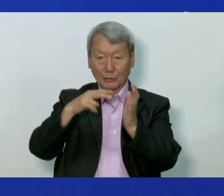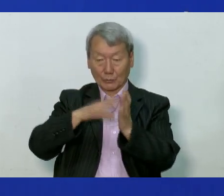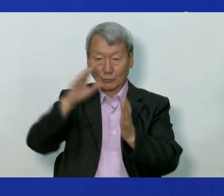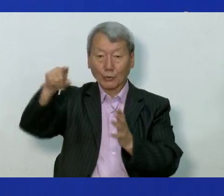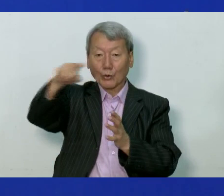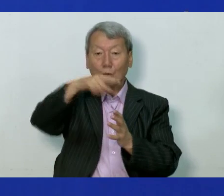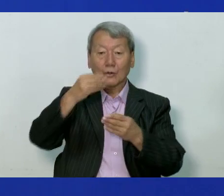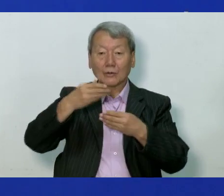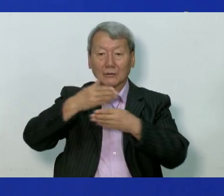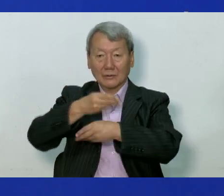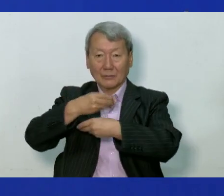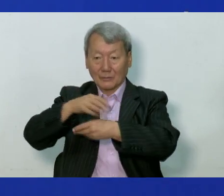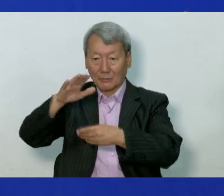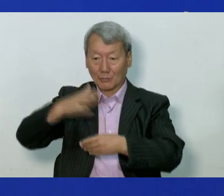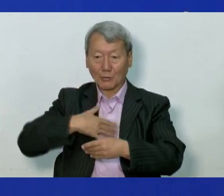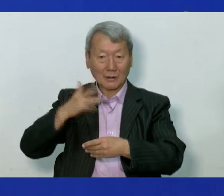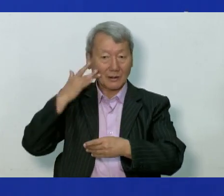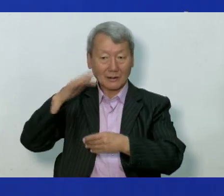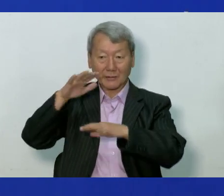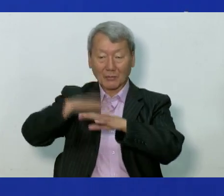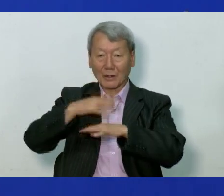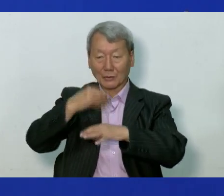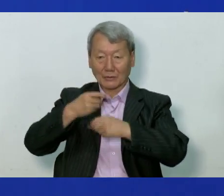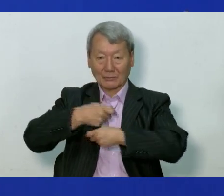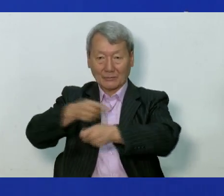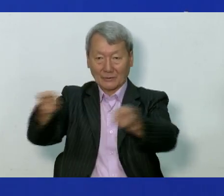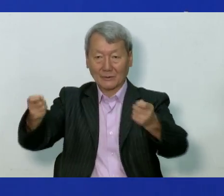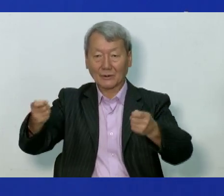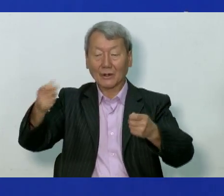пландалууда. Андан тышкары түздөн түз биз